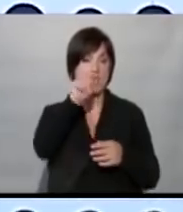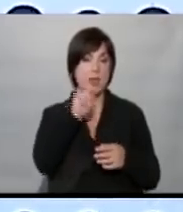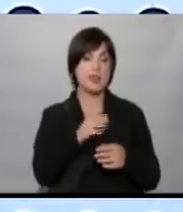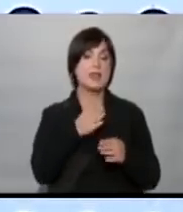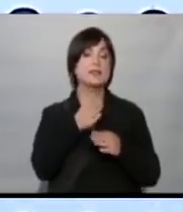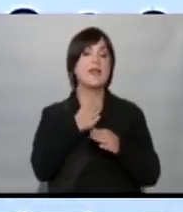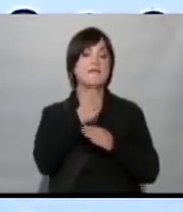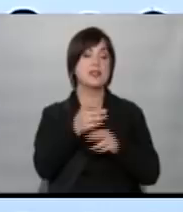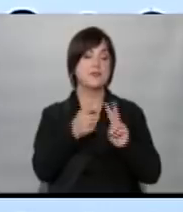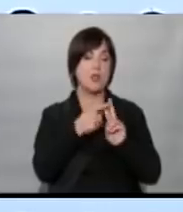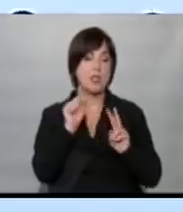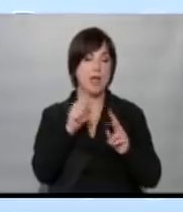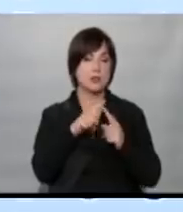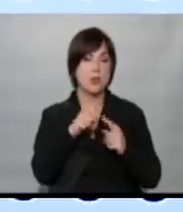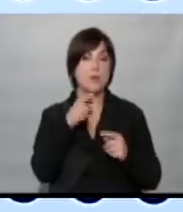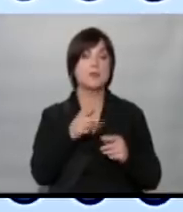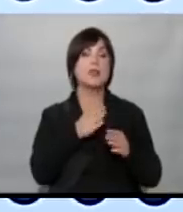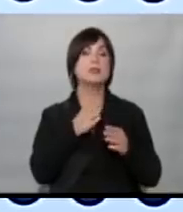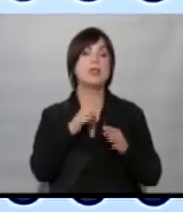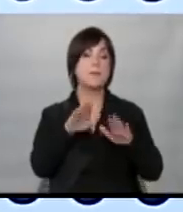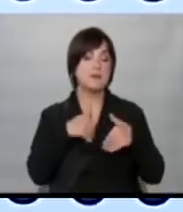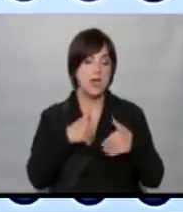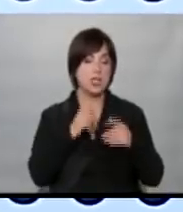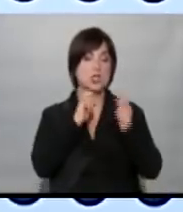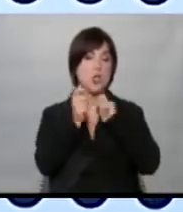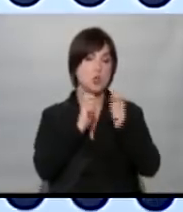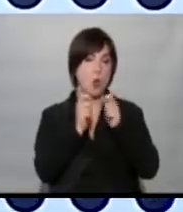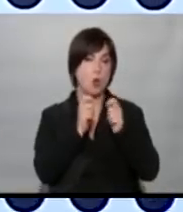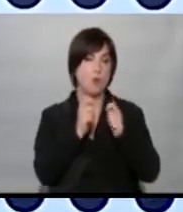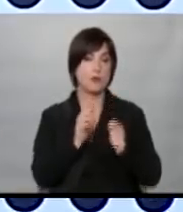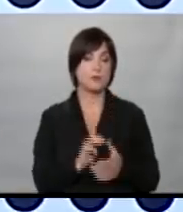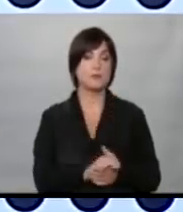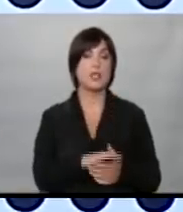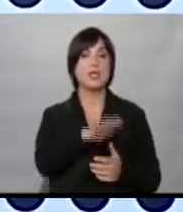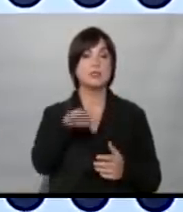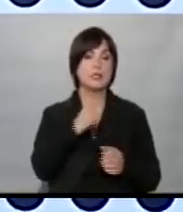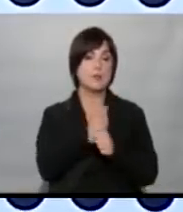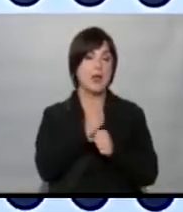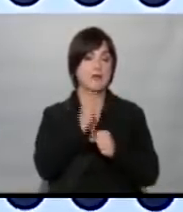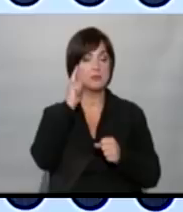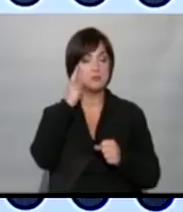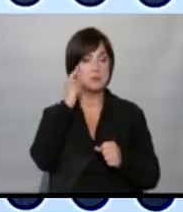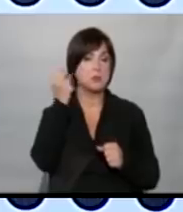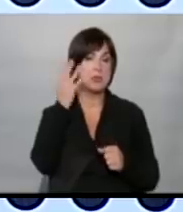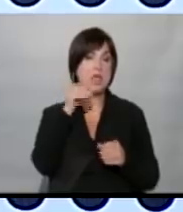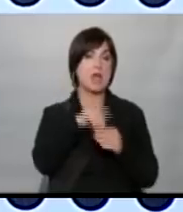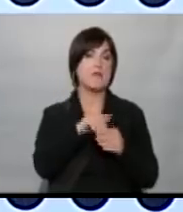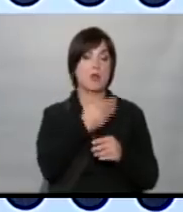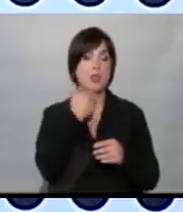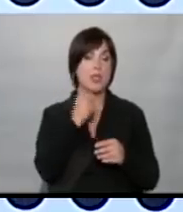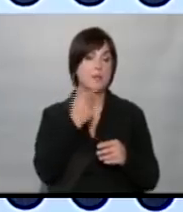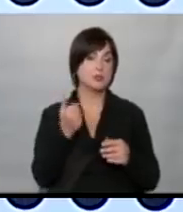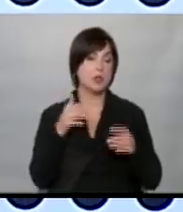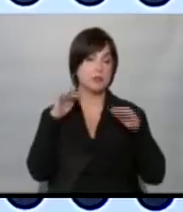за прифаќање на договорот. Така можеше во некоја фиктивно сценарио, затоа што сите правиме сега фиктивни сценарија за референдум што немаше